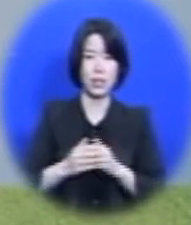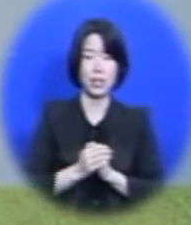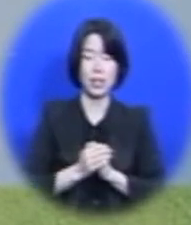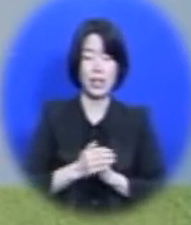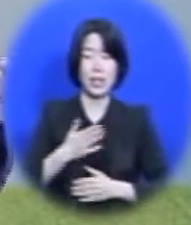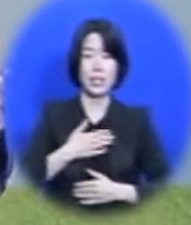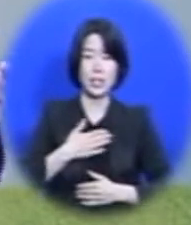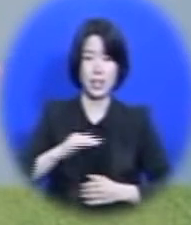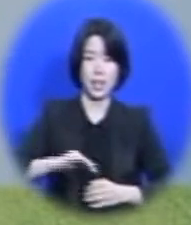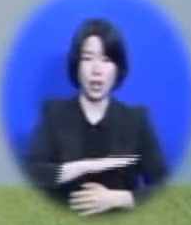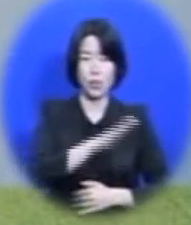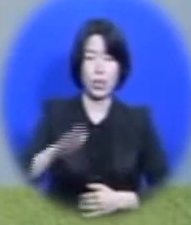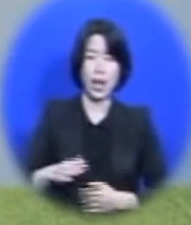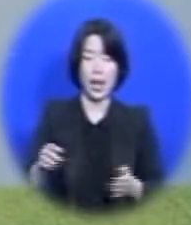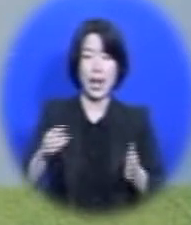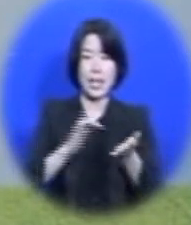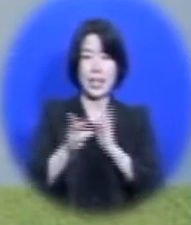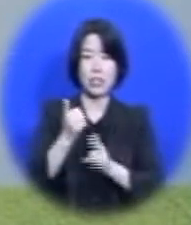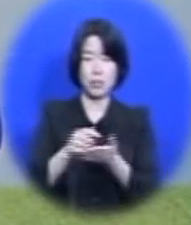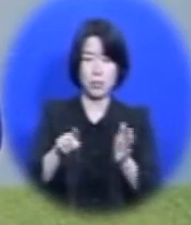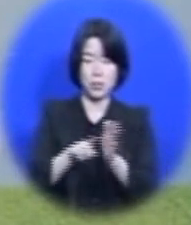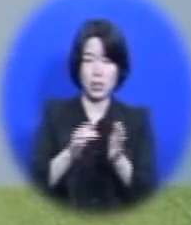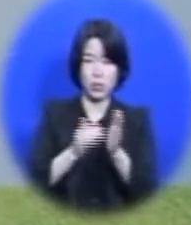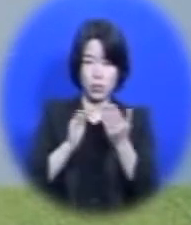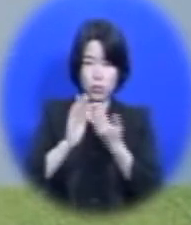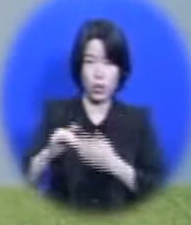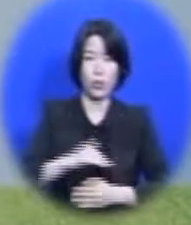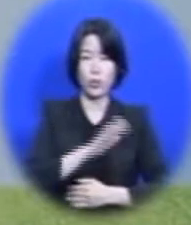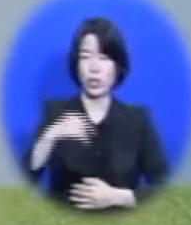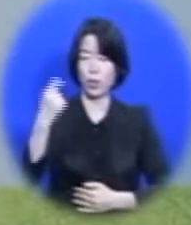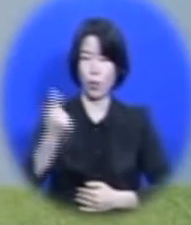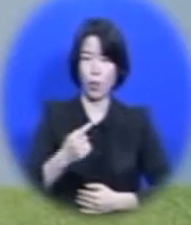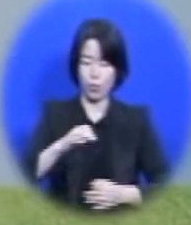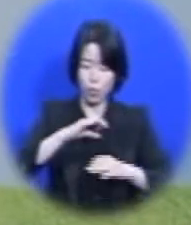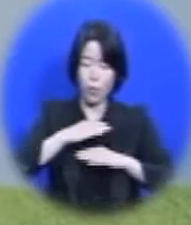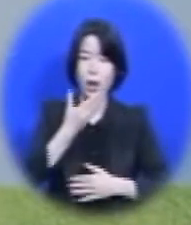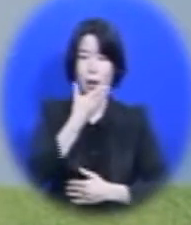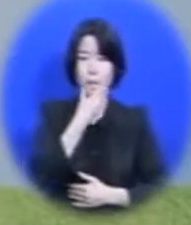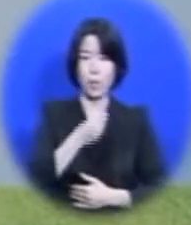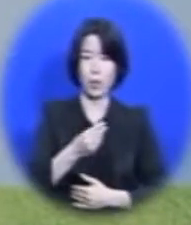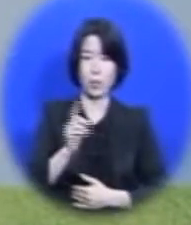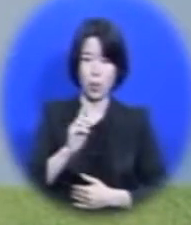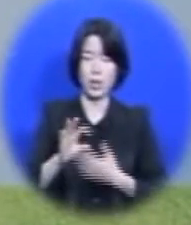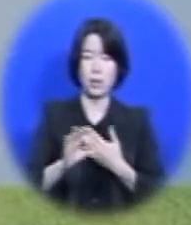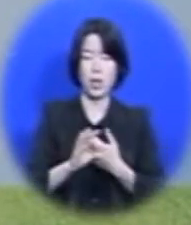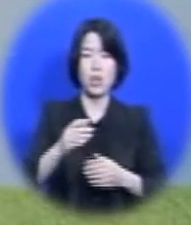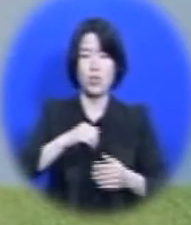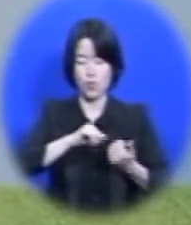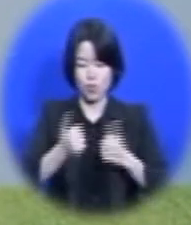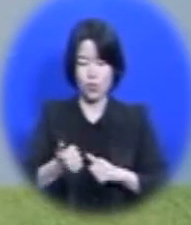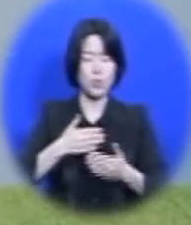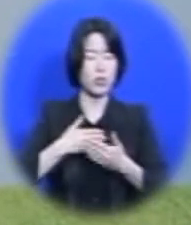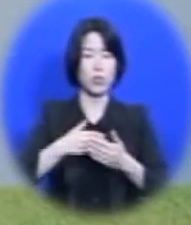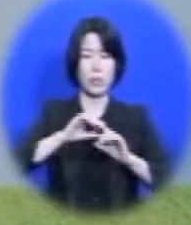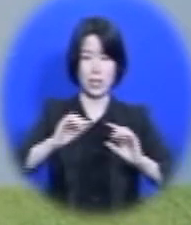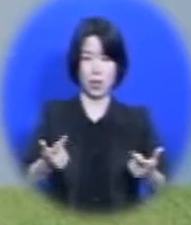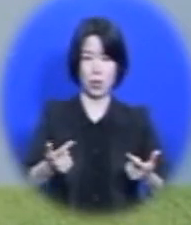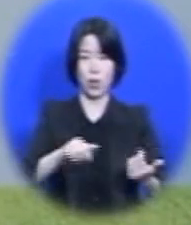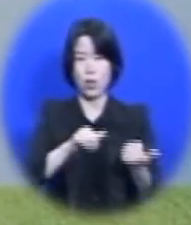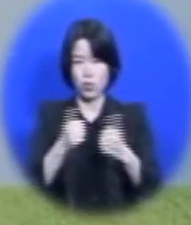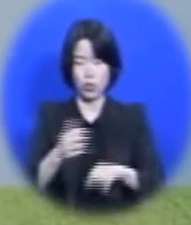우리가 예수님을 믿고 난 다음에 우리에게 임한 놀라운 축복이 죽음이 두렵지가 않고